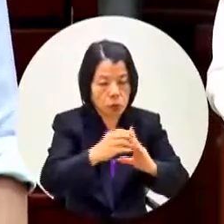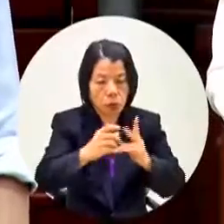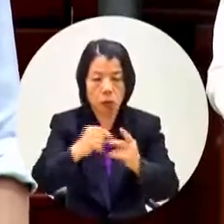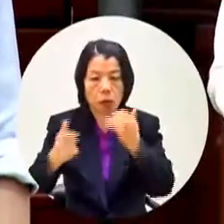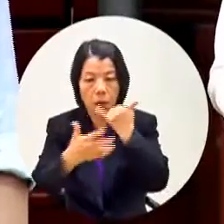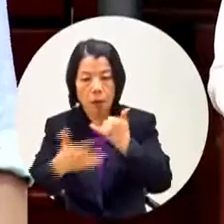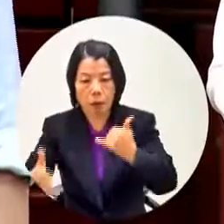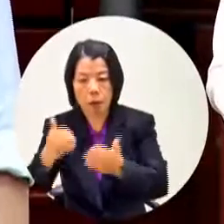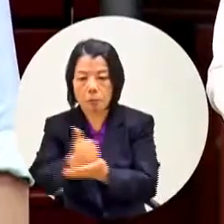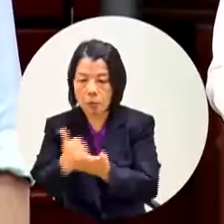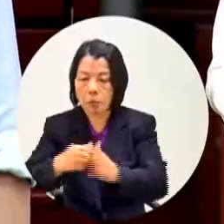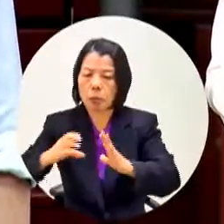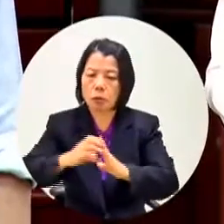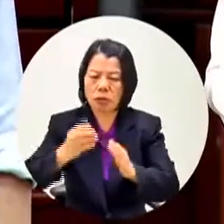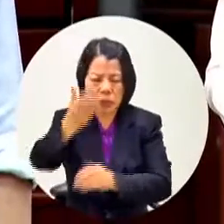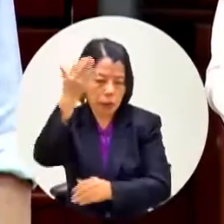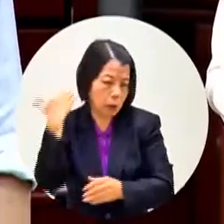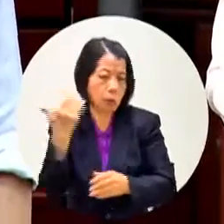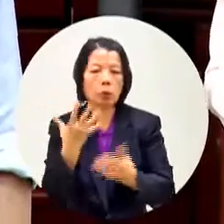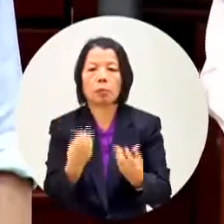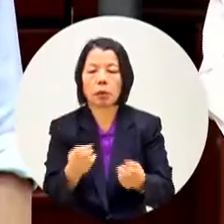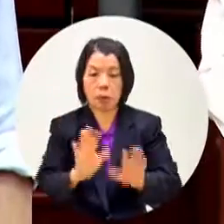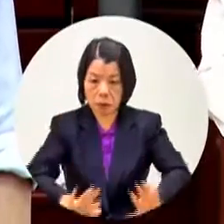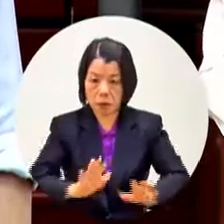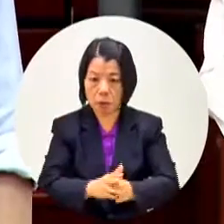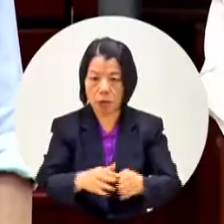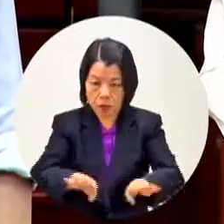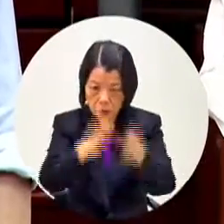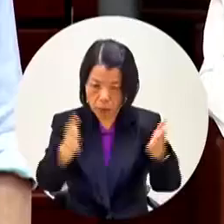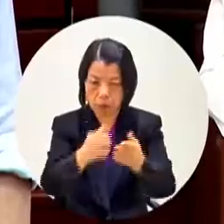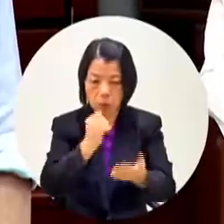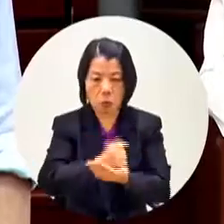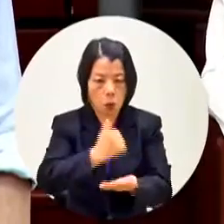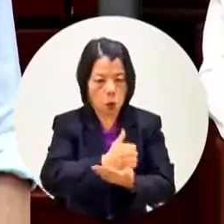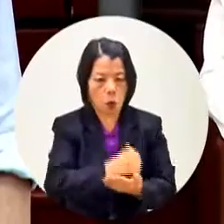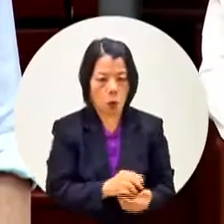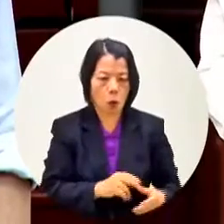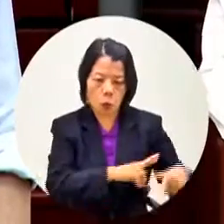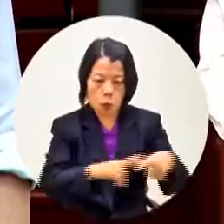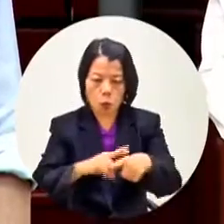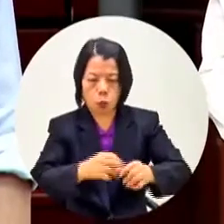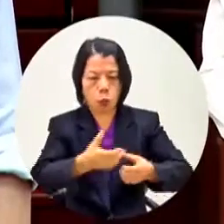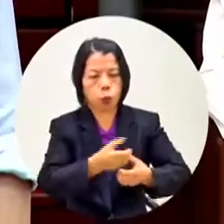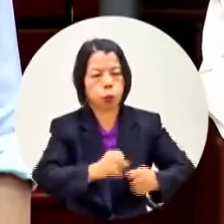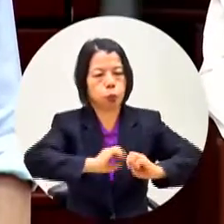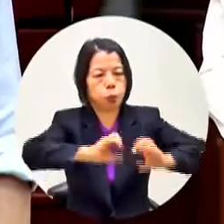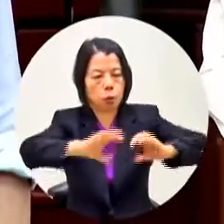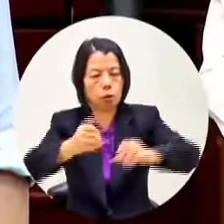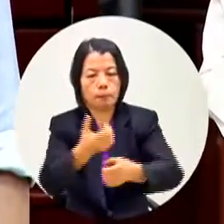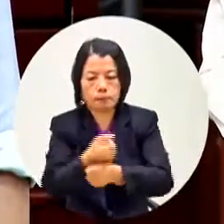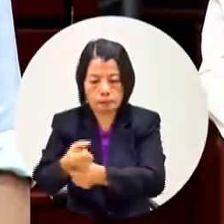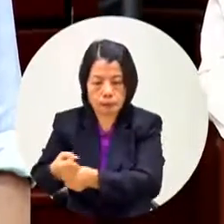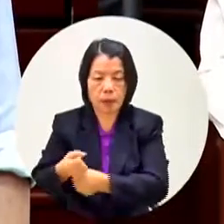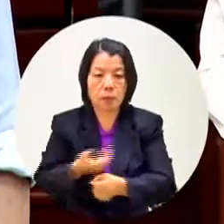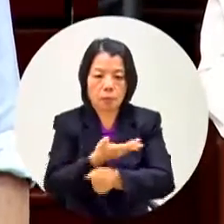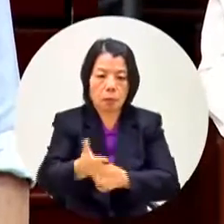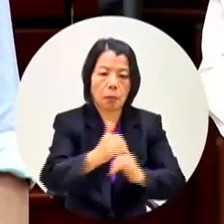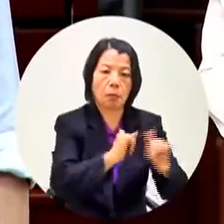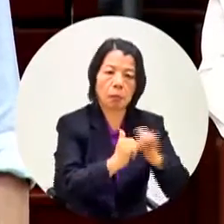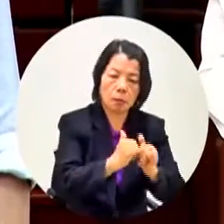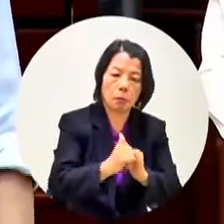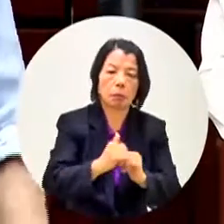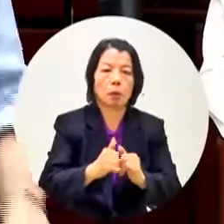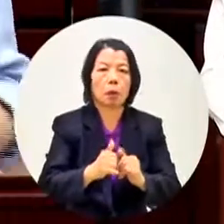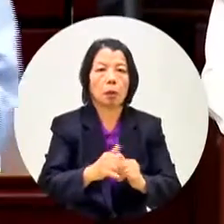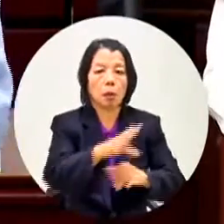们现在农业局跟海洋局事实上它已经要加两个字，叫做什么？农业贸易局跟海洋贸易局